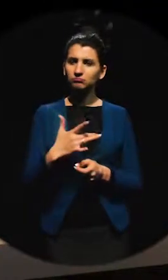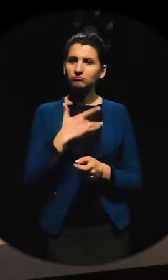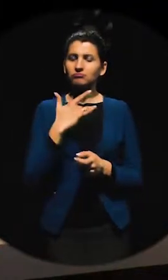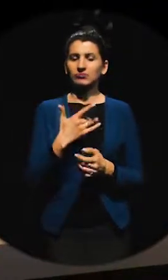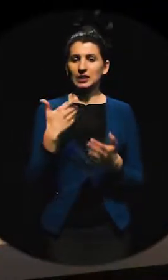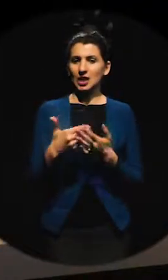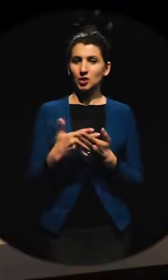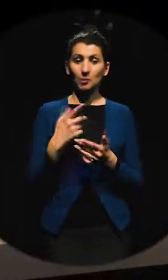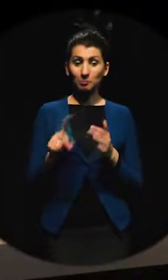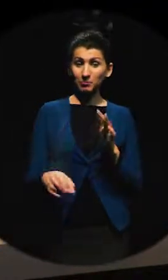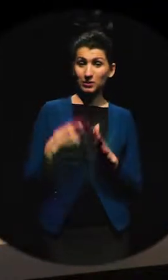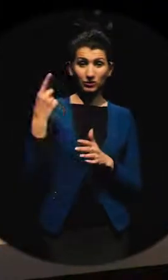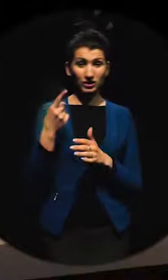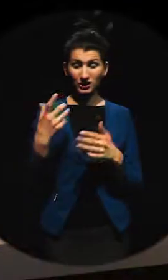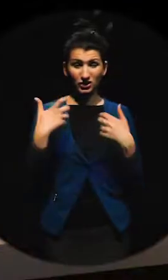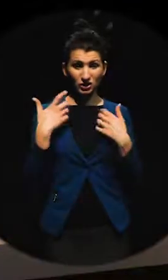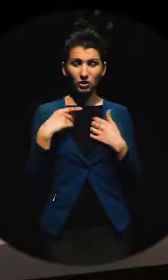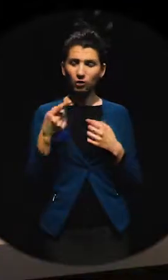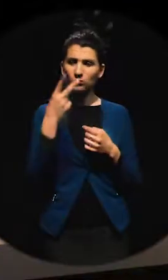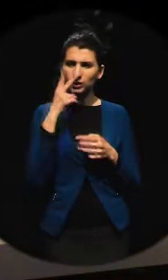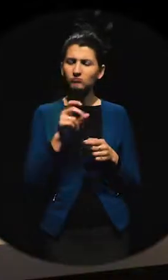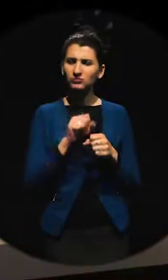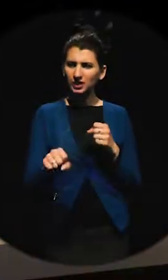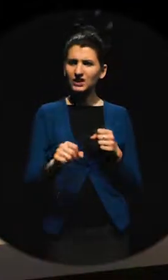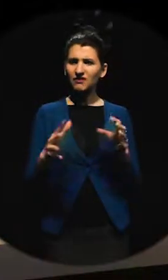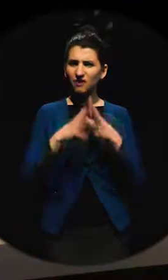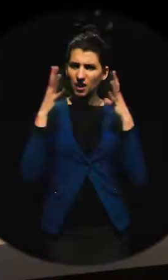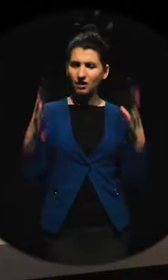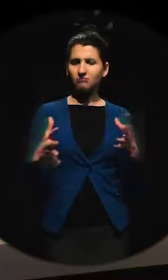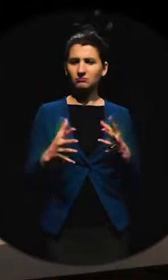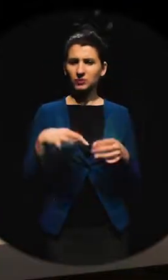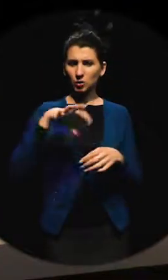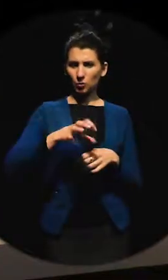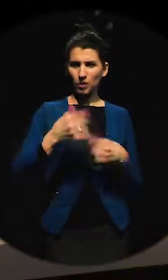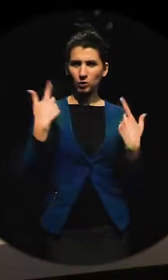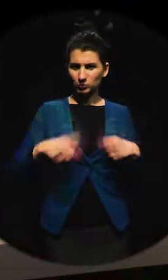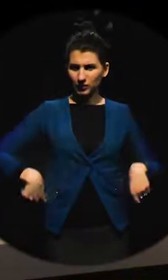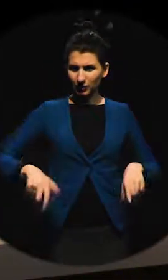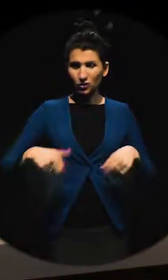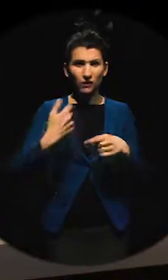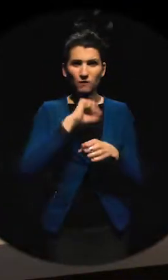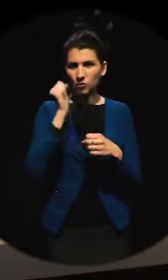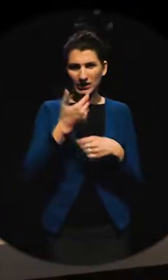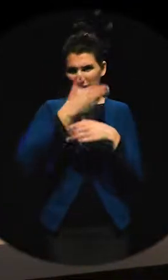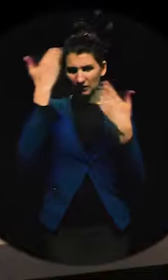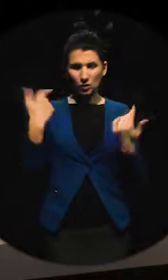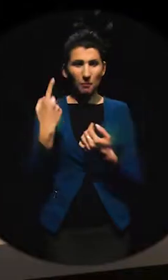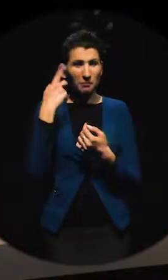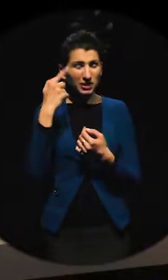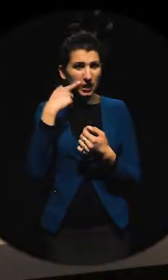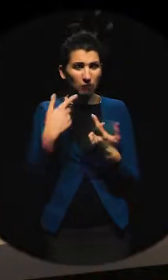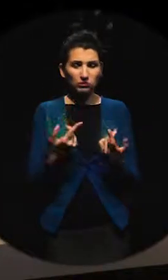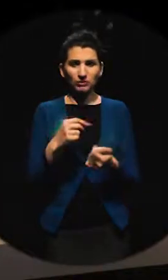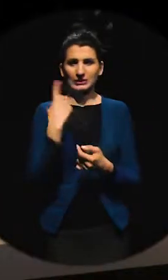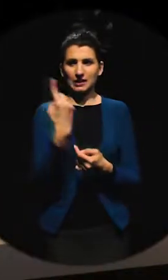w życiu zobaczył, że tak duża jest grupa osób jeżdżących na wózku i że on nie miał o tym pojęcia. Nie miał pojęcia, że jest tylu